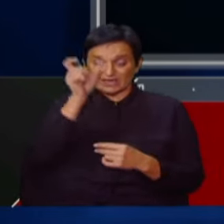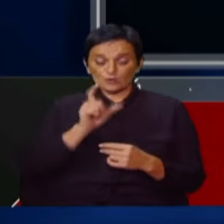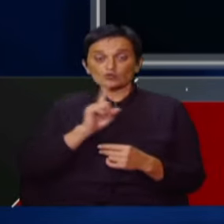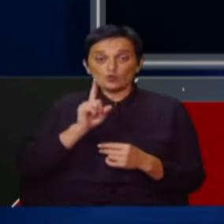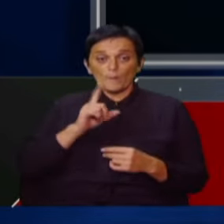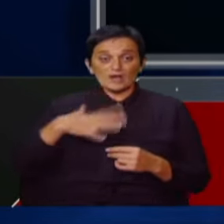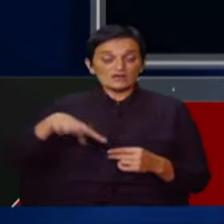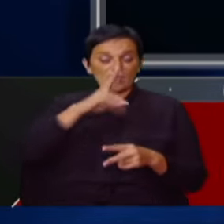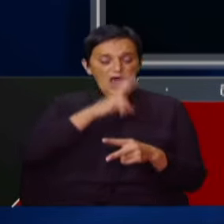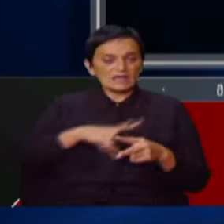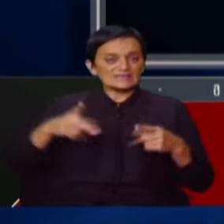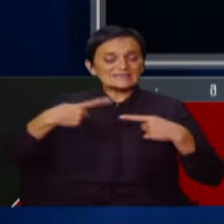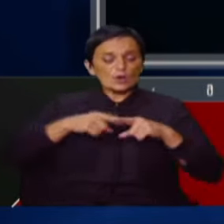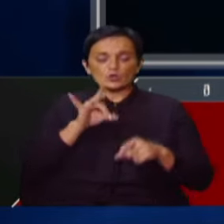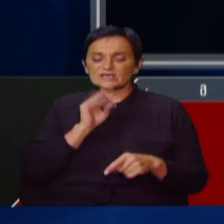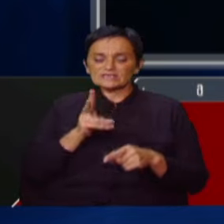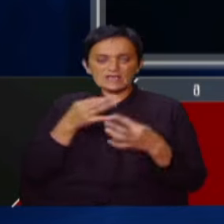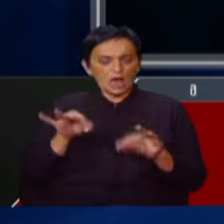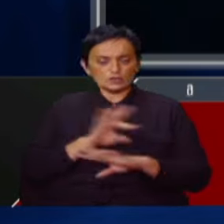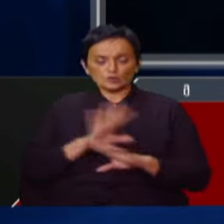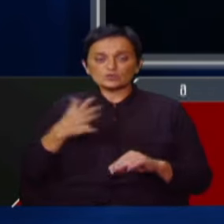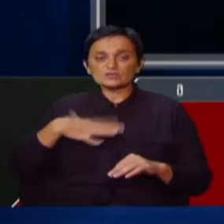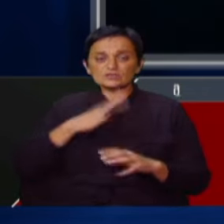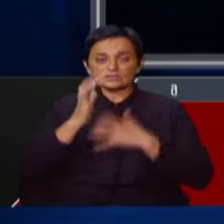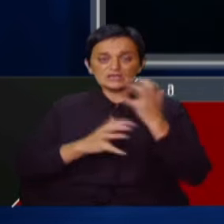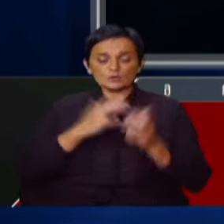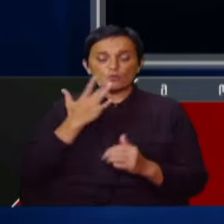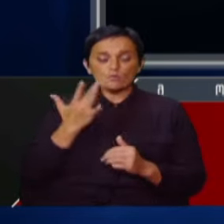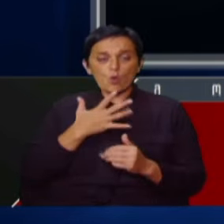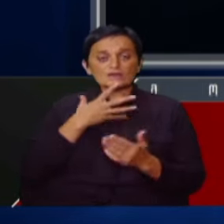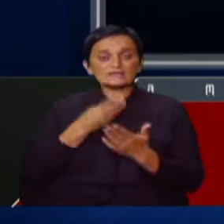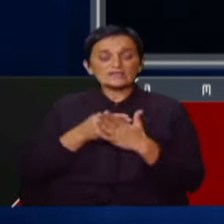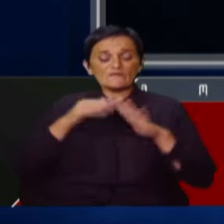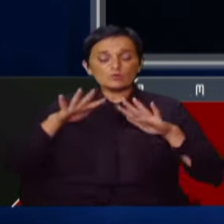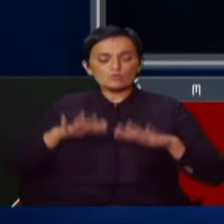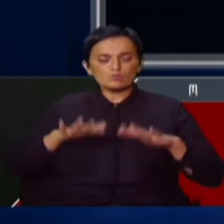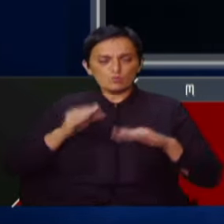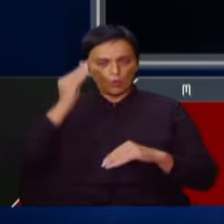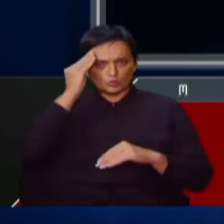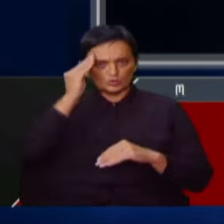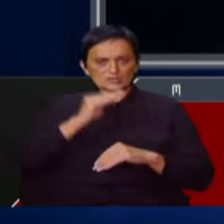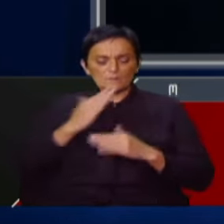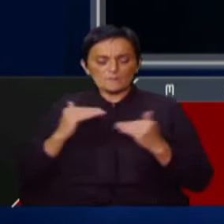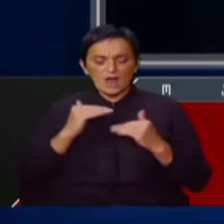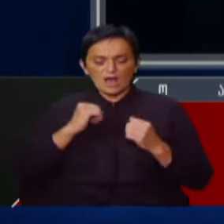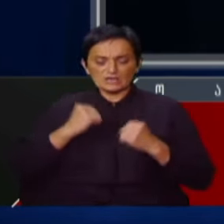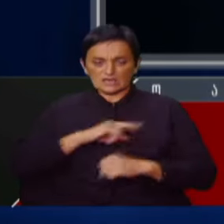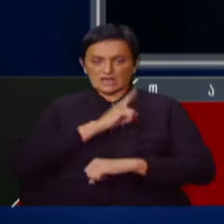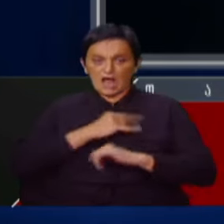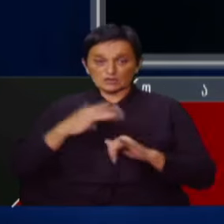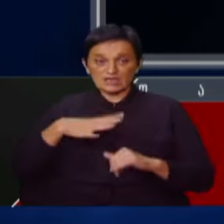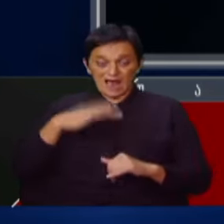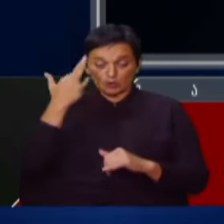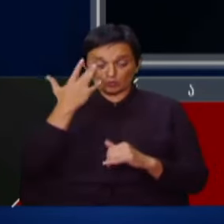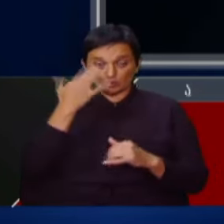რომ ქვეყნის დაკარგვის თეორიული რისკიც კი არ დაუშვათ და საქართველოს საერთაშორისო პოლიტიკაში თავისი პოზიციები მაქსიმალურად განიმტკიცოს. ქართული ოცნებისთვის